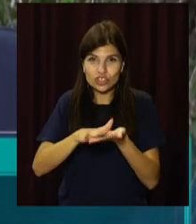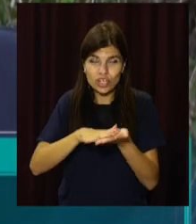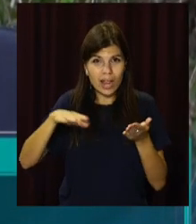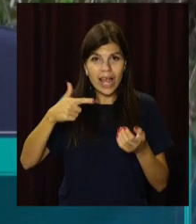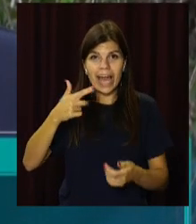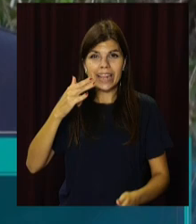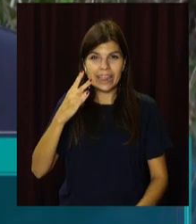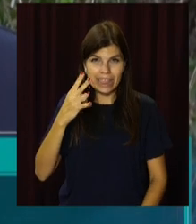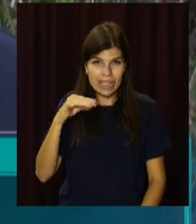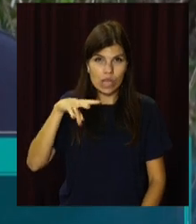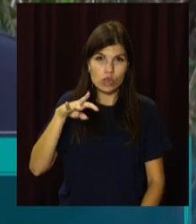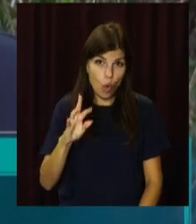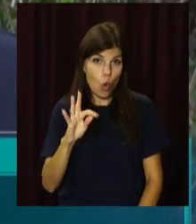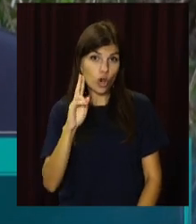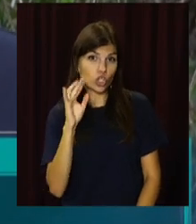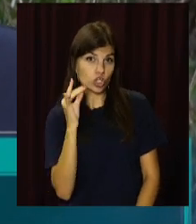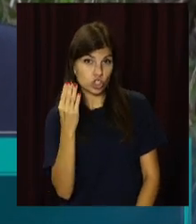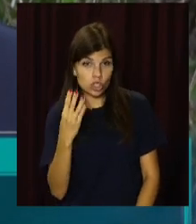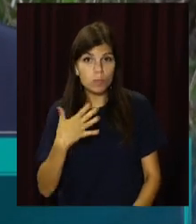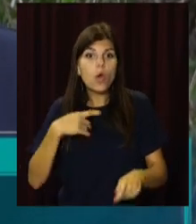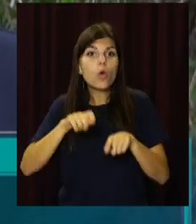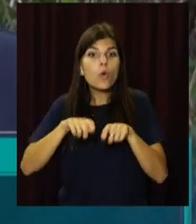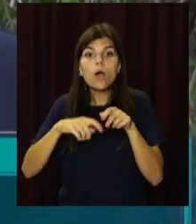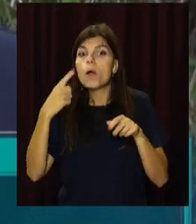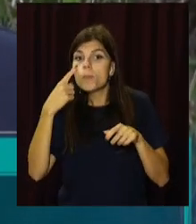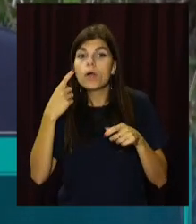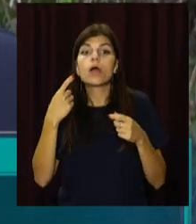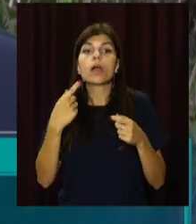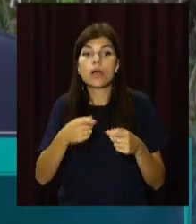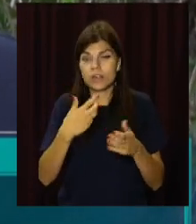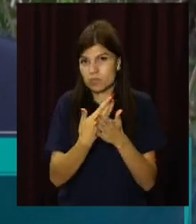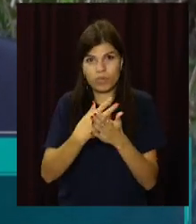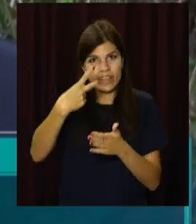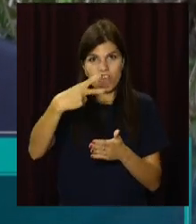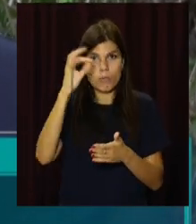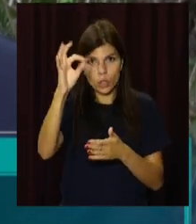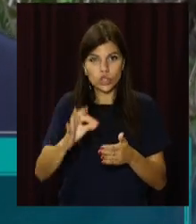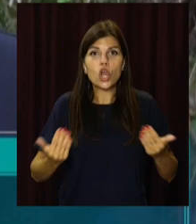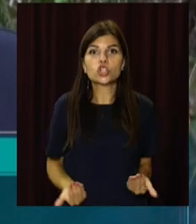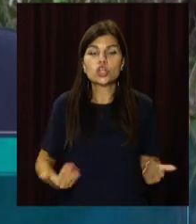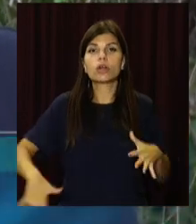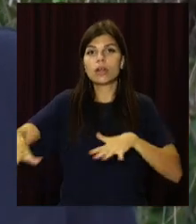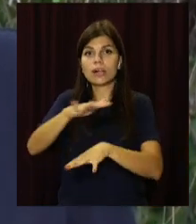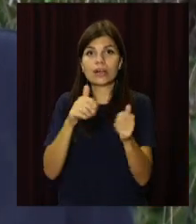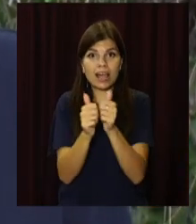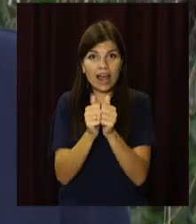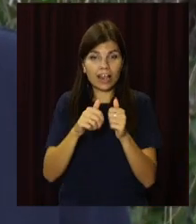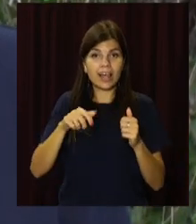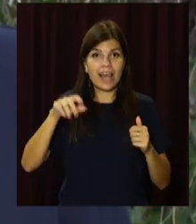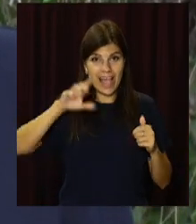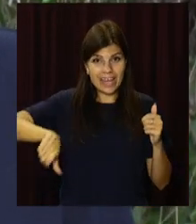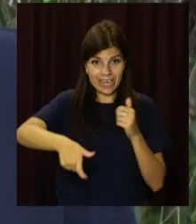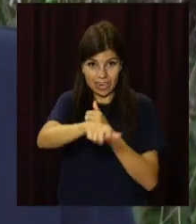будемо осматривати так називаємо випуски, оскільки порядка 20% жителів, які проживають в районі ріки